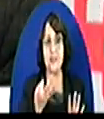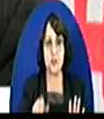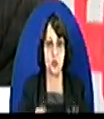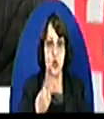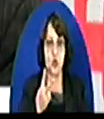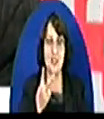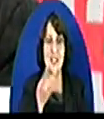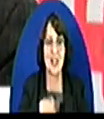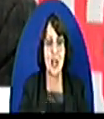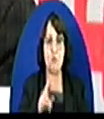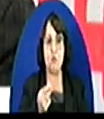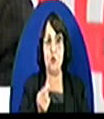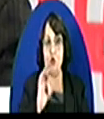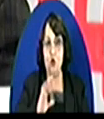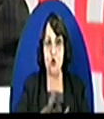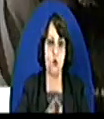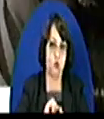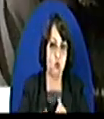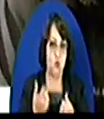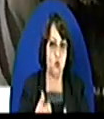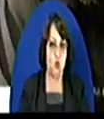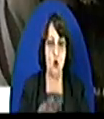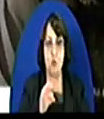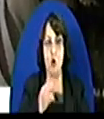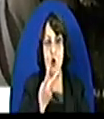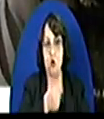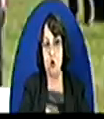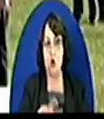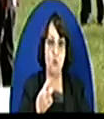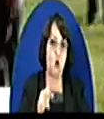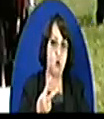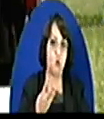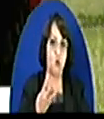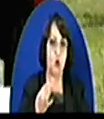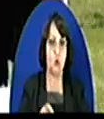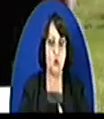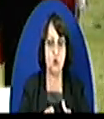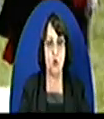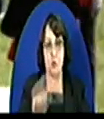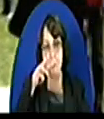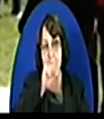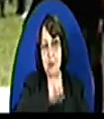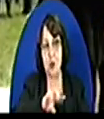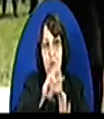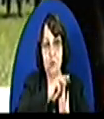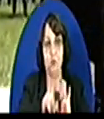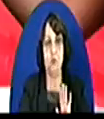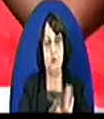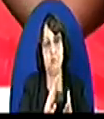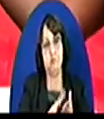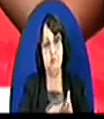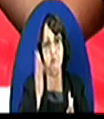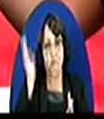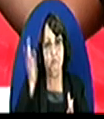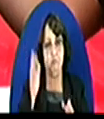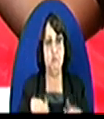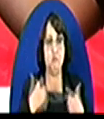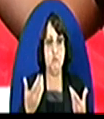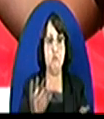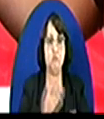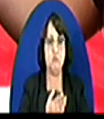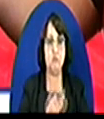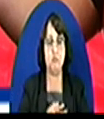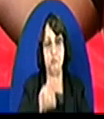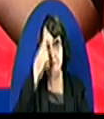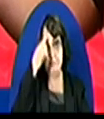төгрөгийн үр төлсөн тухай мэдээллийг өгөөд 2020-2024 онд Монгол ардын намаас дэвшүүлж байгаа мөрийн хөтөлбөрийг танилцуулсан юм. Миний гарт байгаа энэ зүйл бол